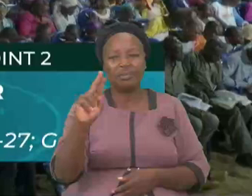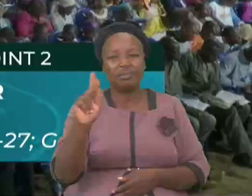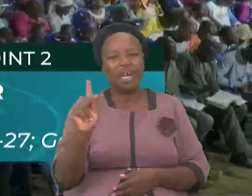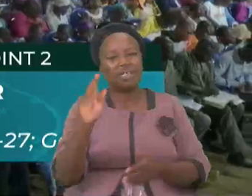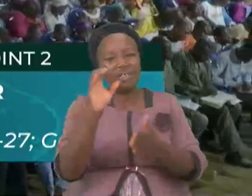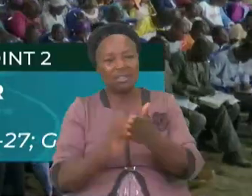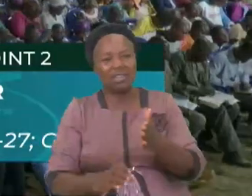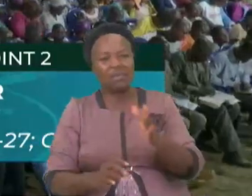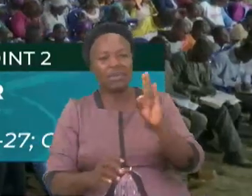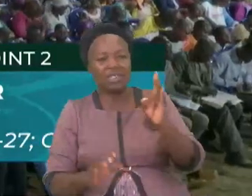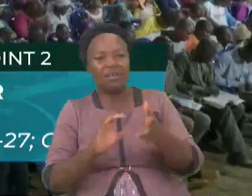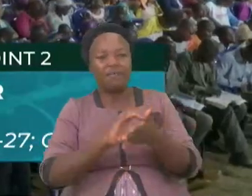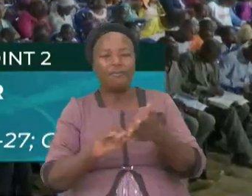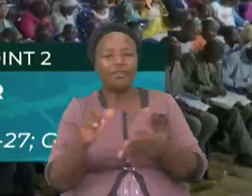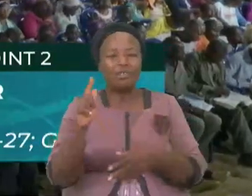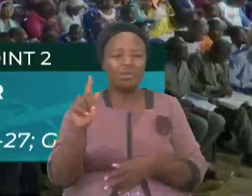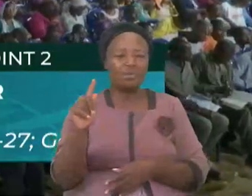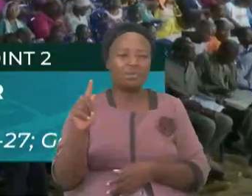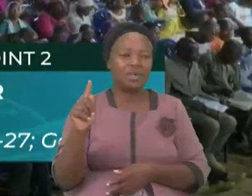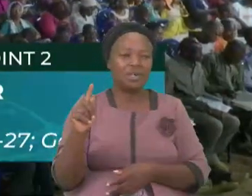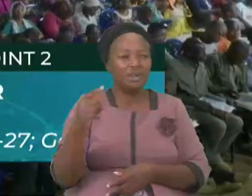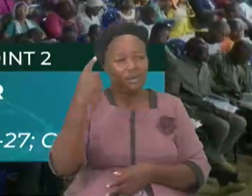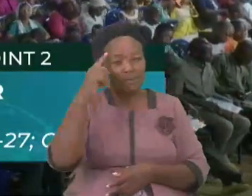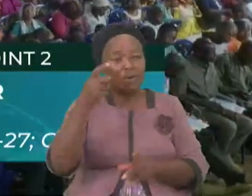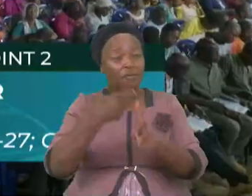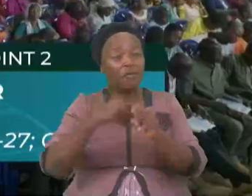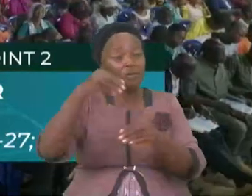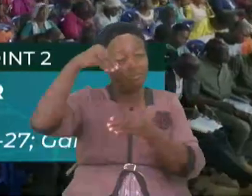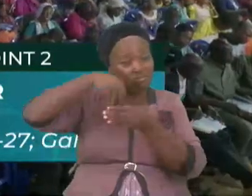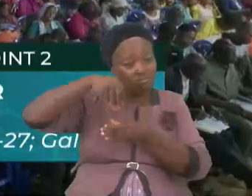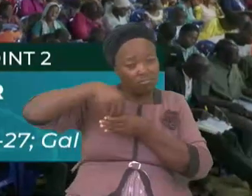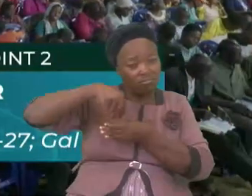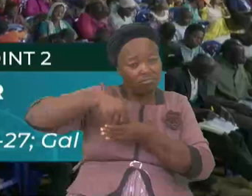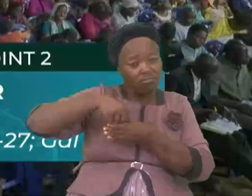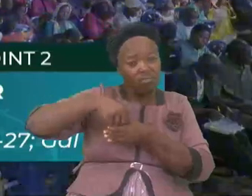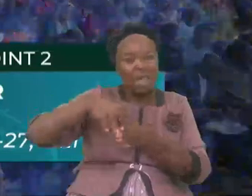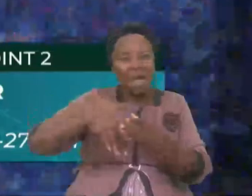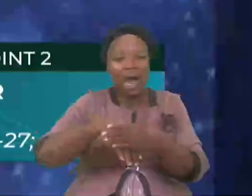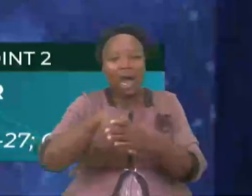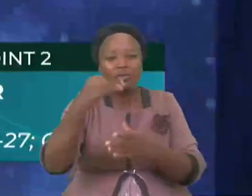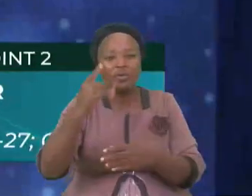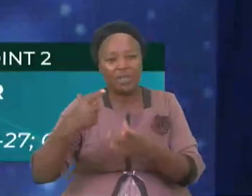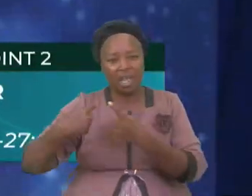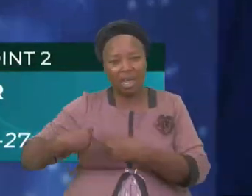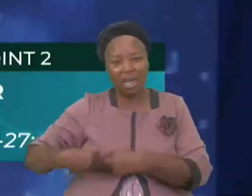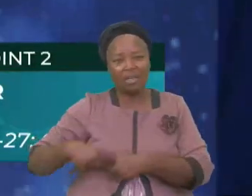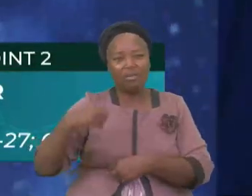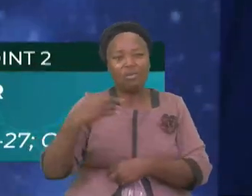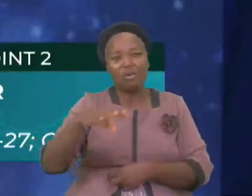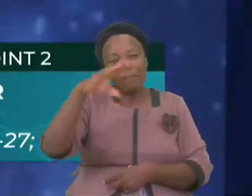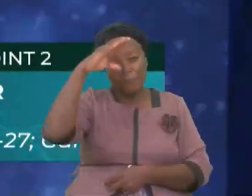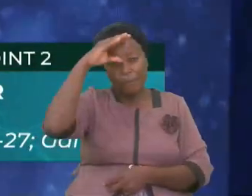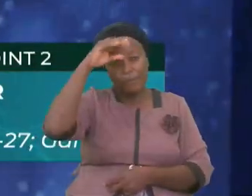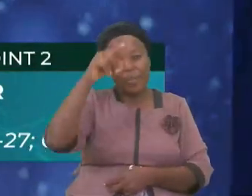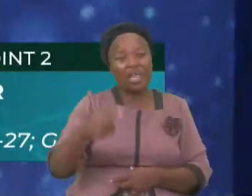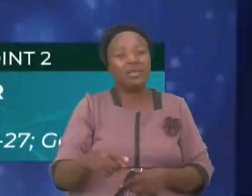Marc chapitre 7, verset 21. Car c'est du dedans, c'est du cœur des hommes